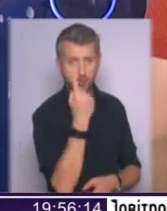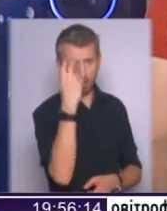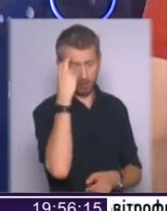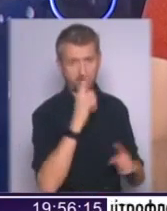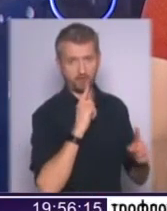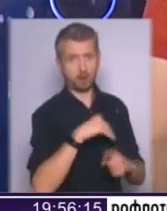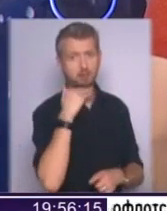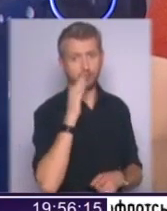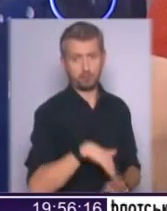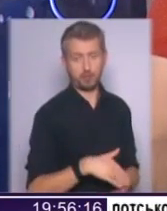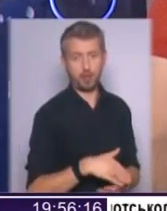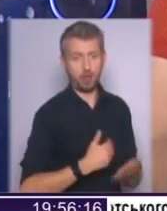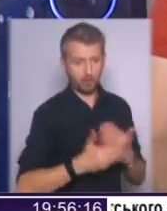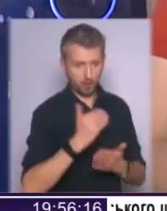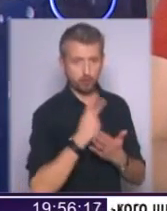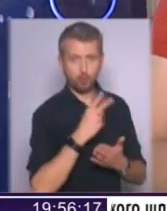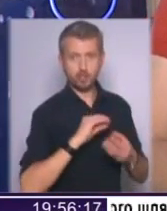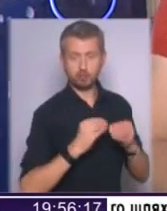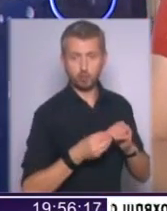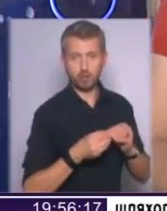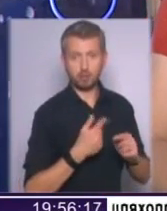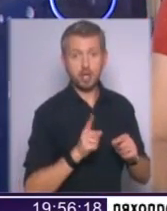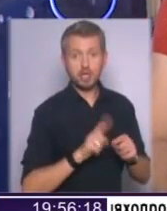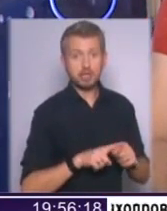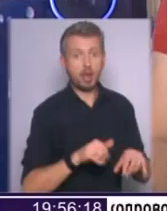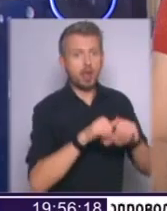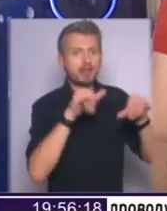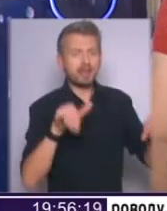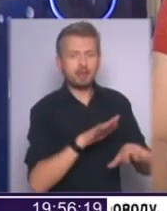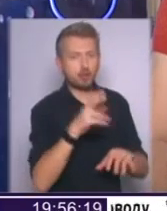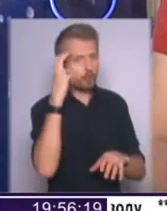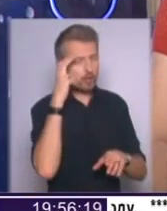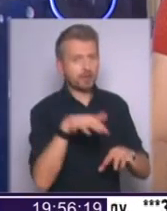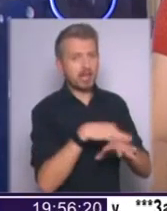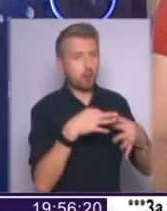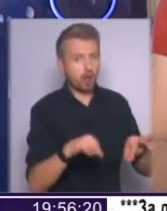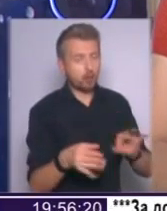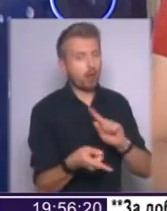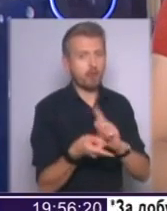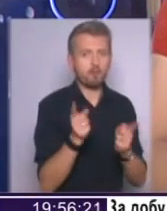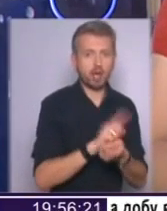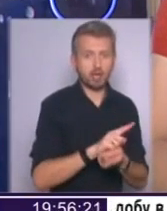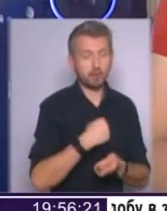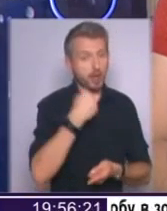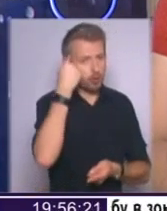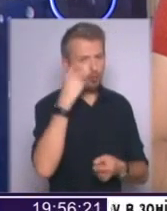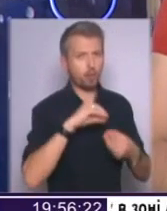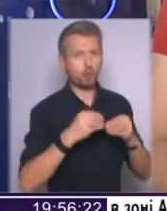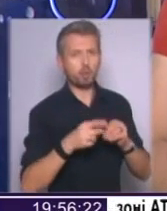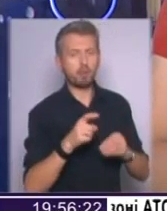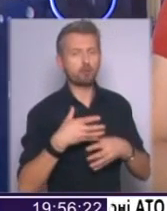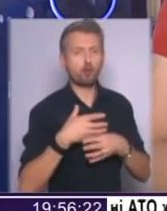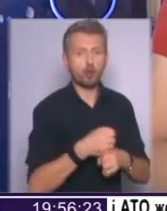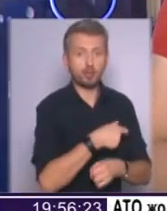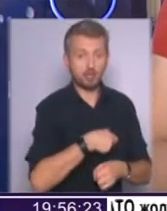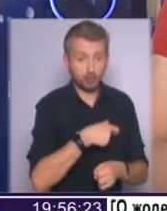Але ми, зрештою, ми побачили проблему. Тому що це, насправді, не збільшило в Києві демократії. Навпаки. Я думаю, що от проблема зі скороченням депутатів якраз теж